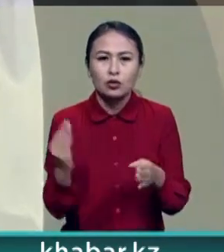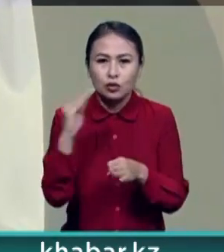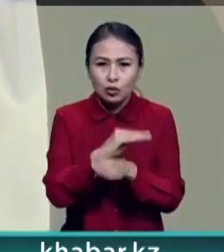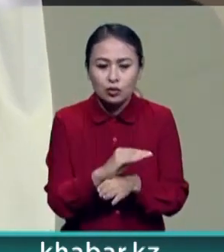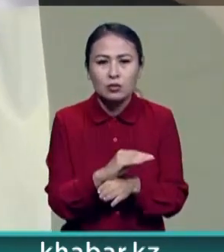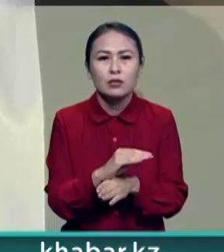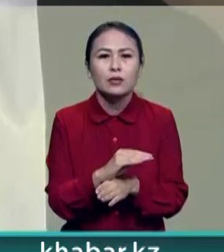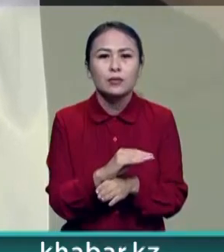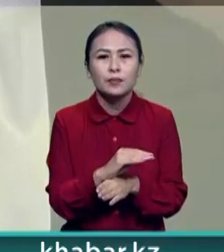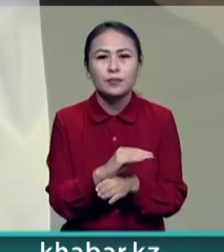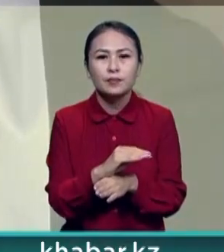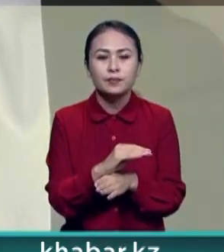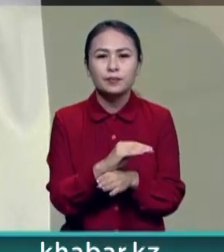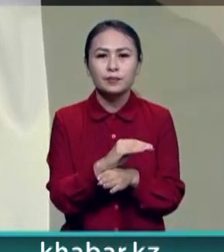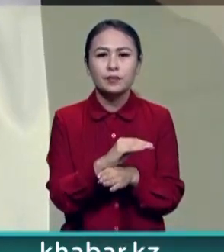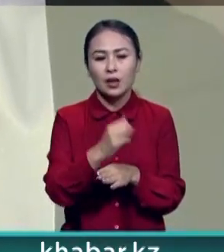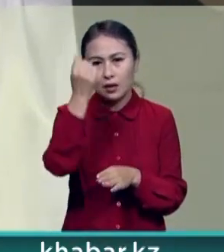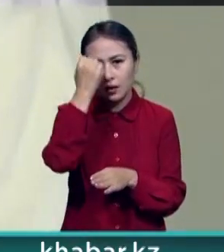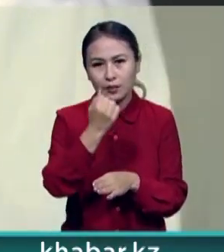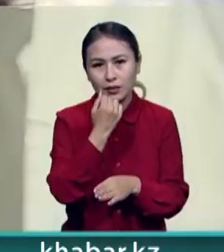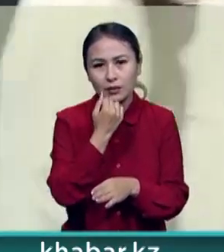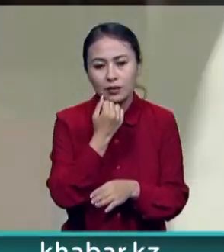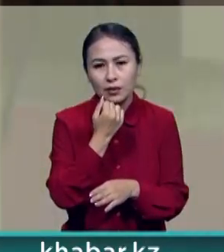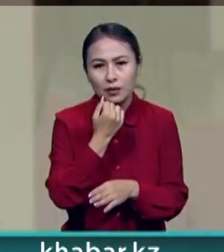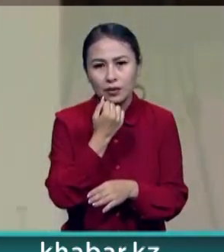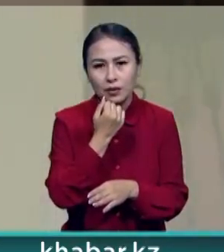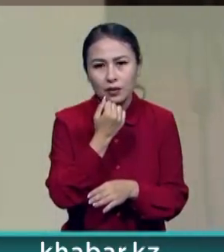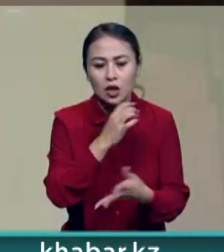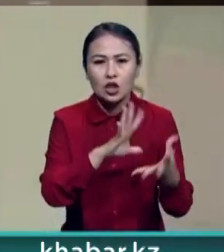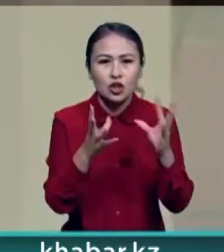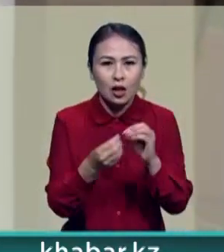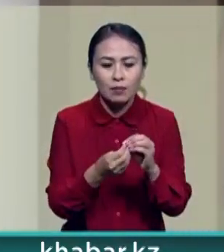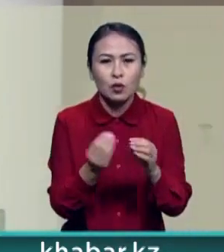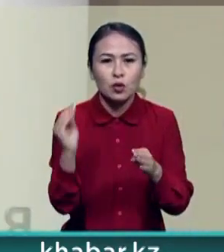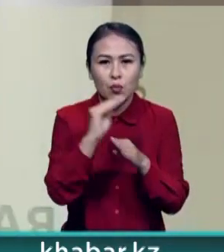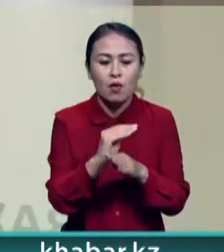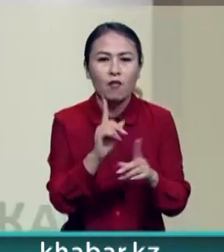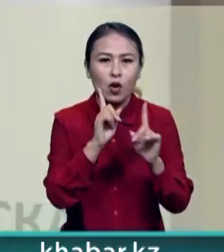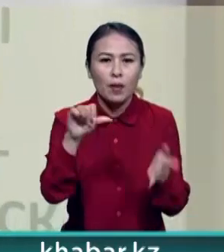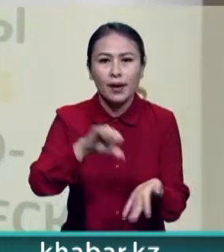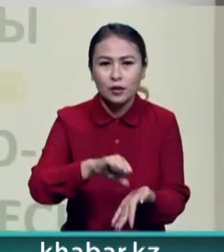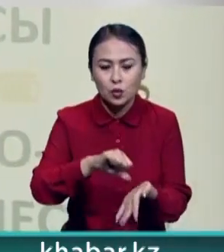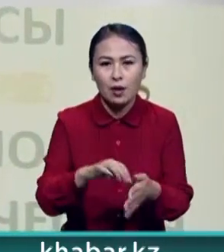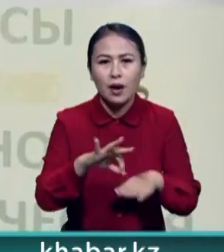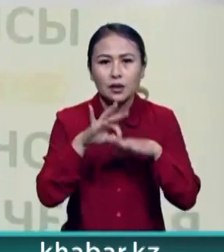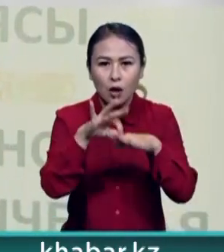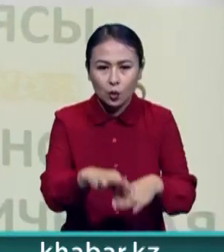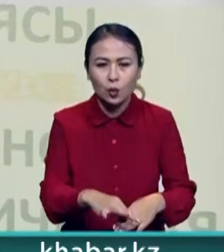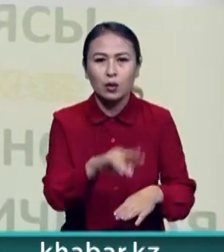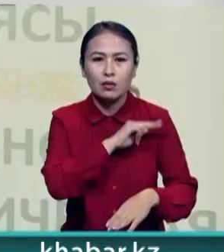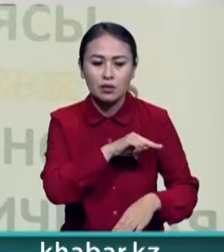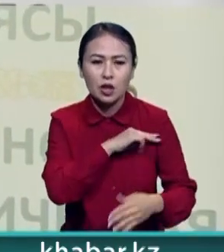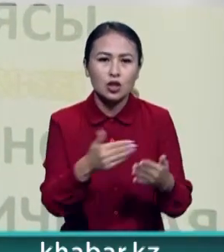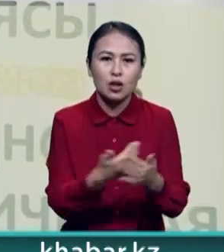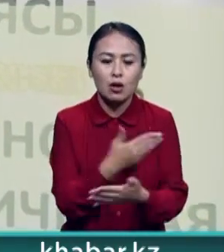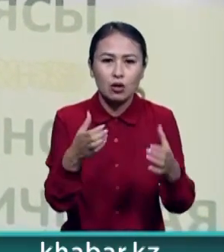осындай ұсынысымыз бар. Рахмет. Жалпы сонымен қатар форумға қатысушылар атқару комитетінің жаңа